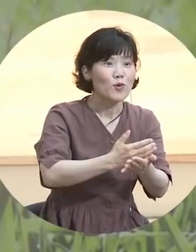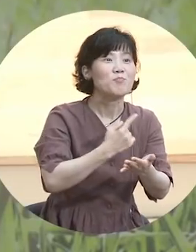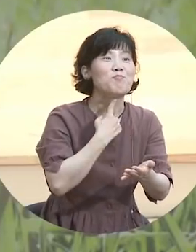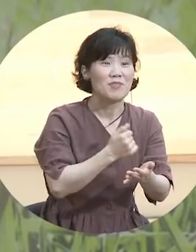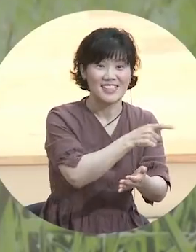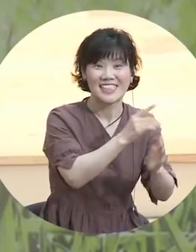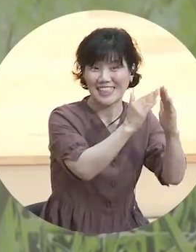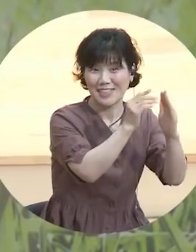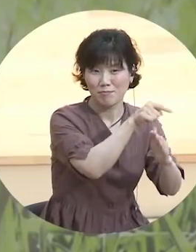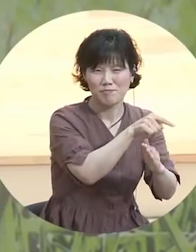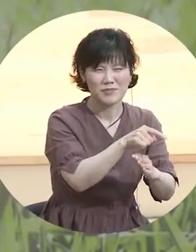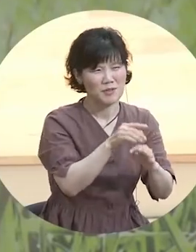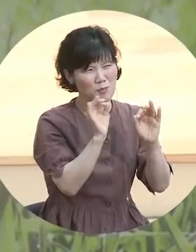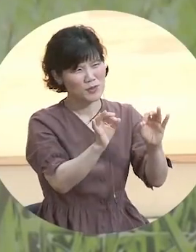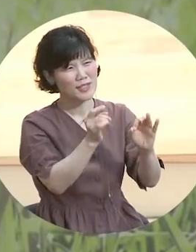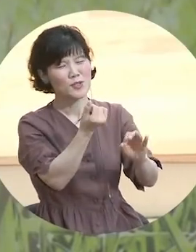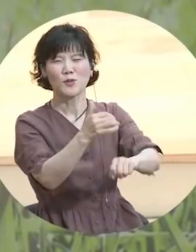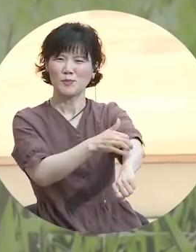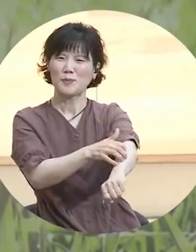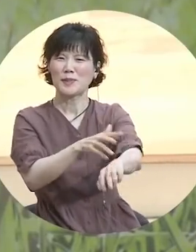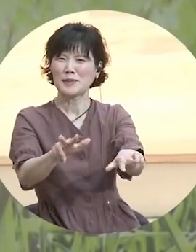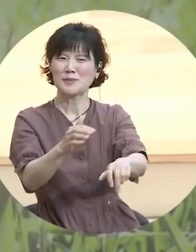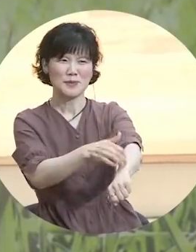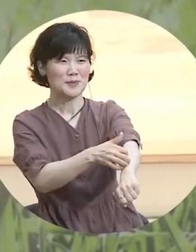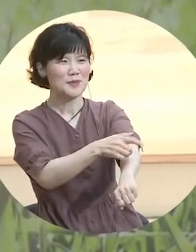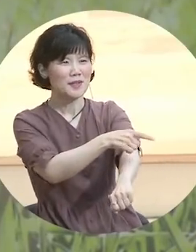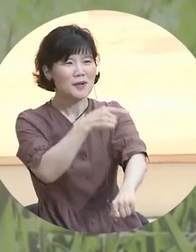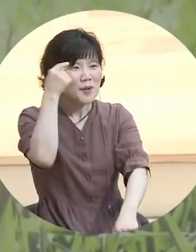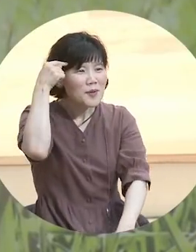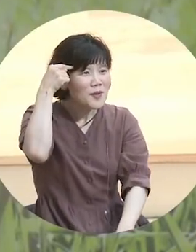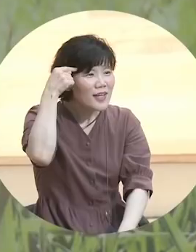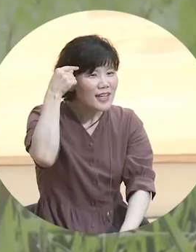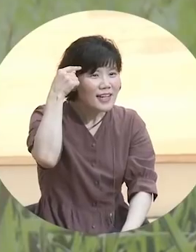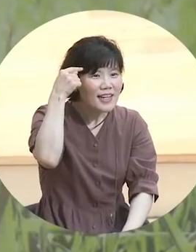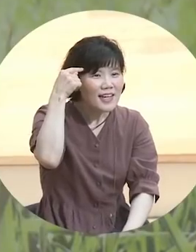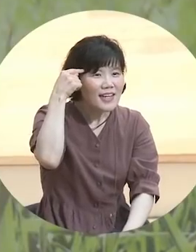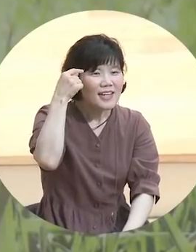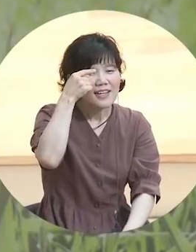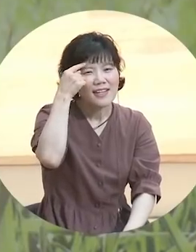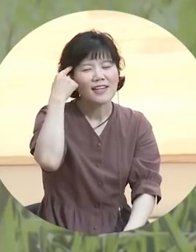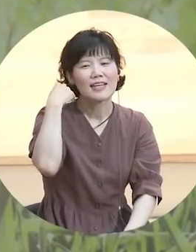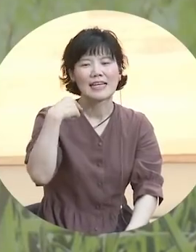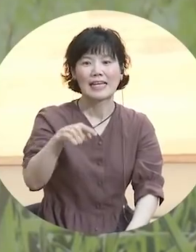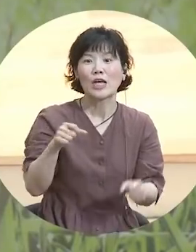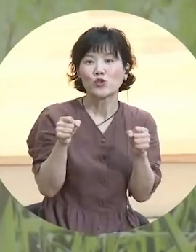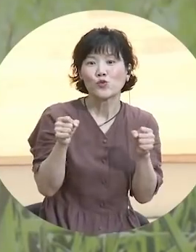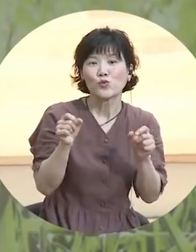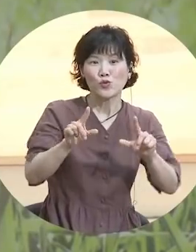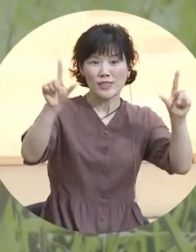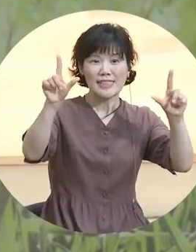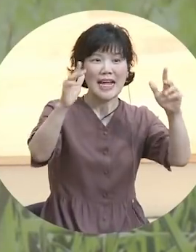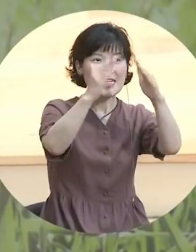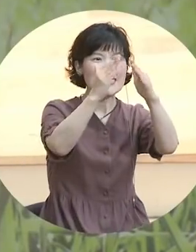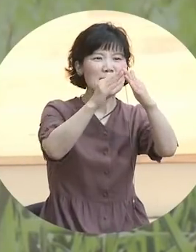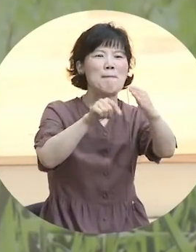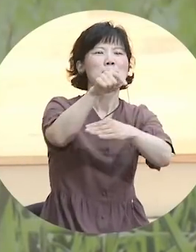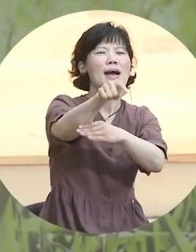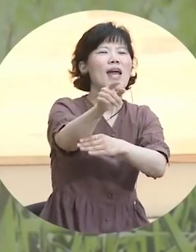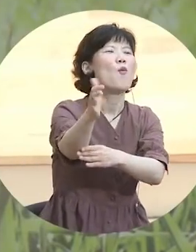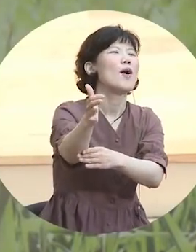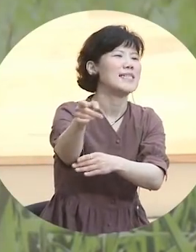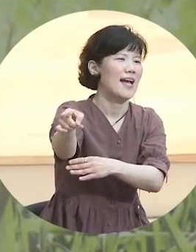말이에요, 점점 불편해지는 거예요. 왜 불편해지냐? 추운 날 집 밖에 있는